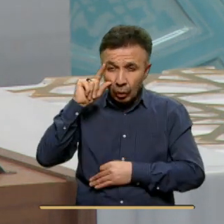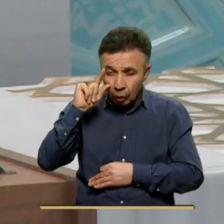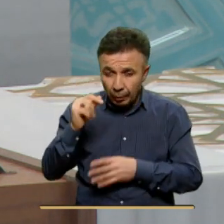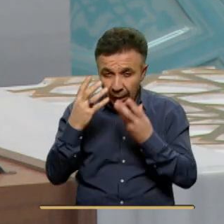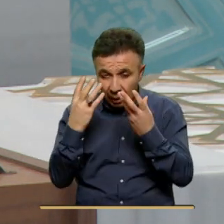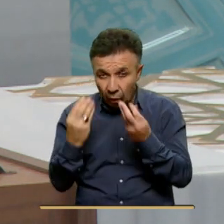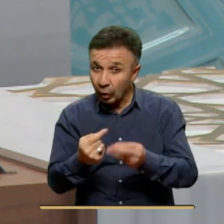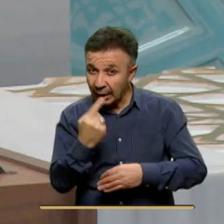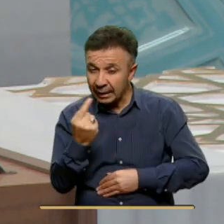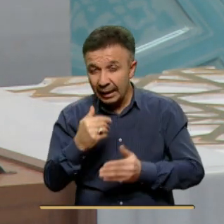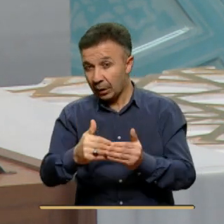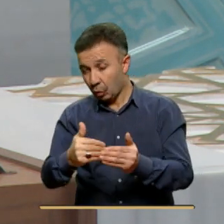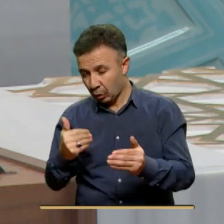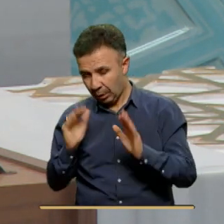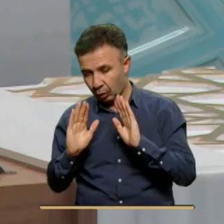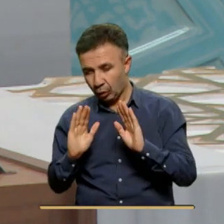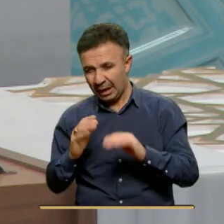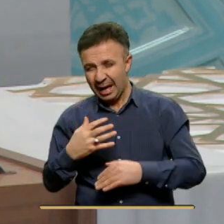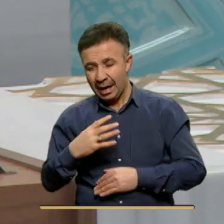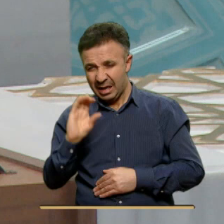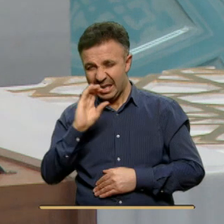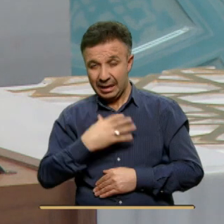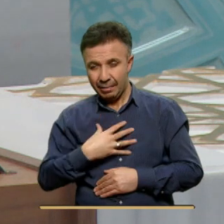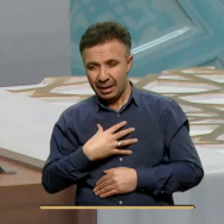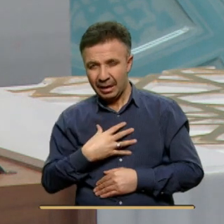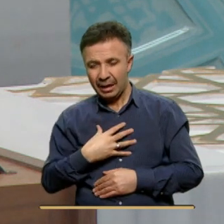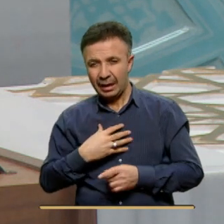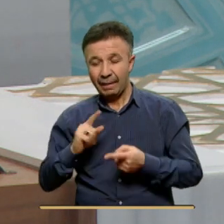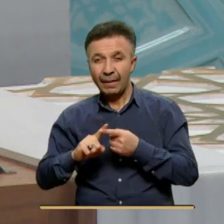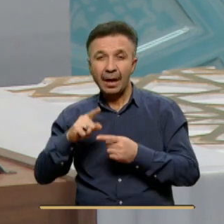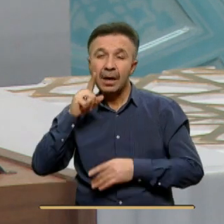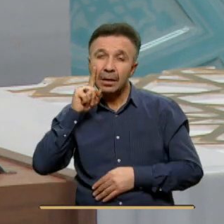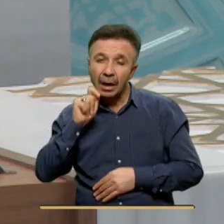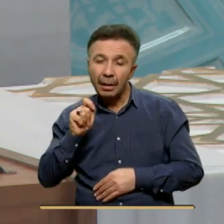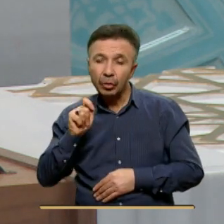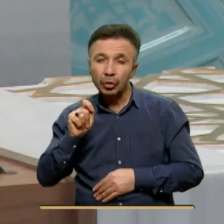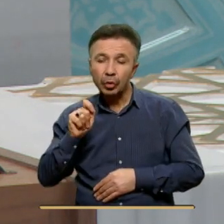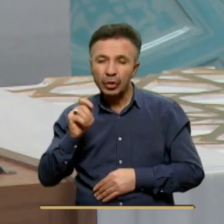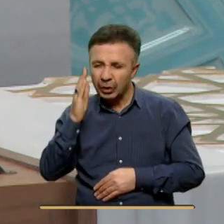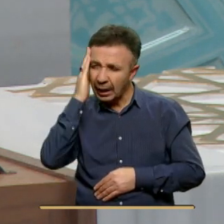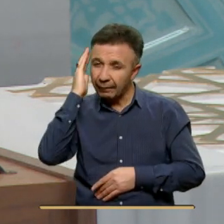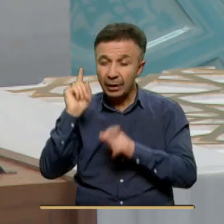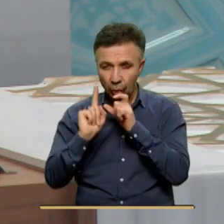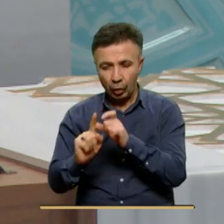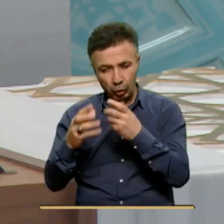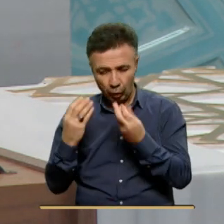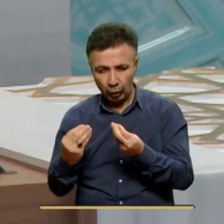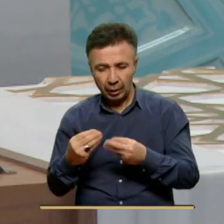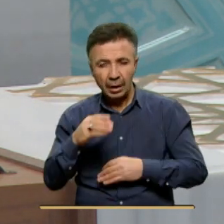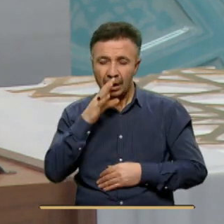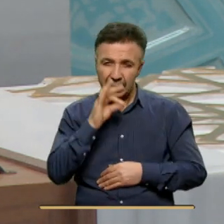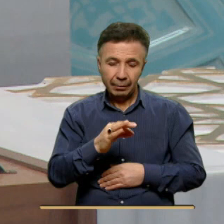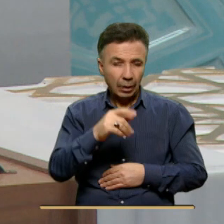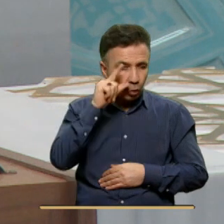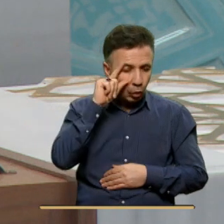sakınırsa dinini ve haysiyetini korumuş olur. Kim de şüpheli şeylere